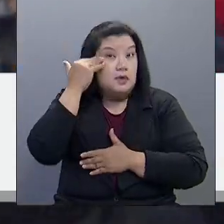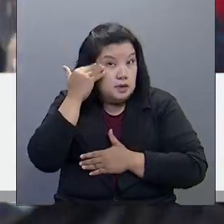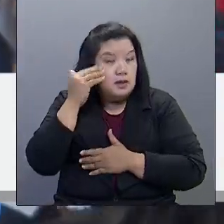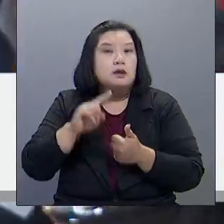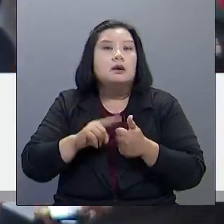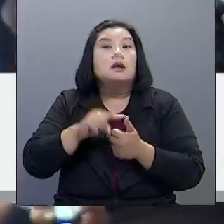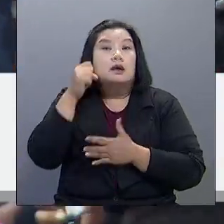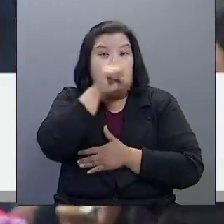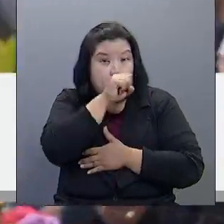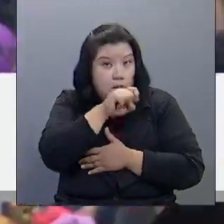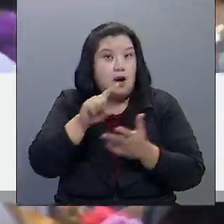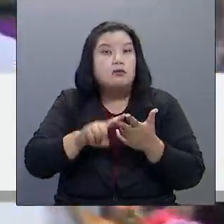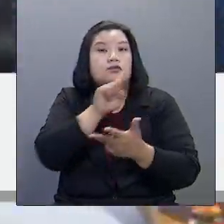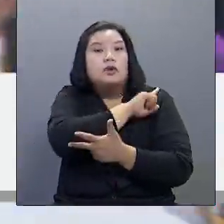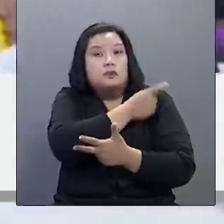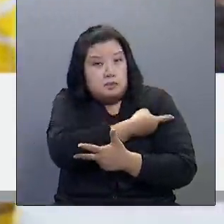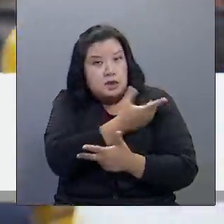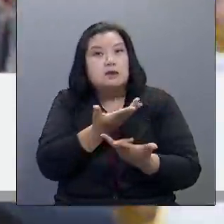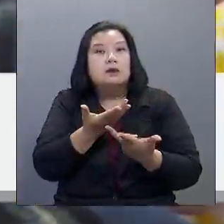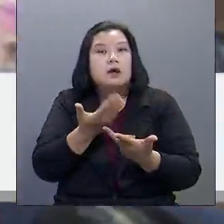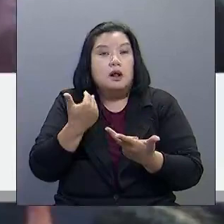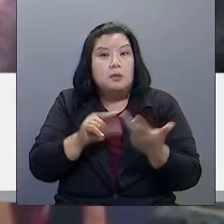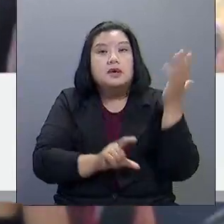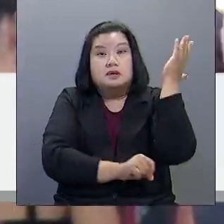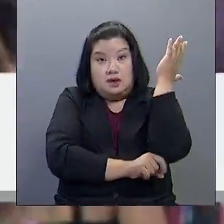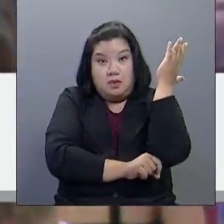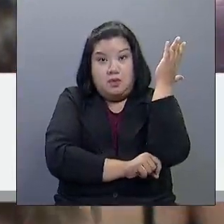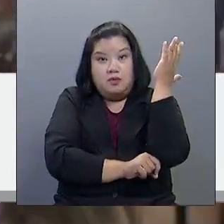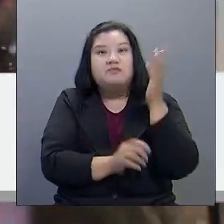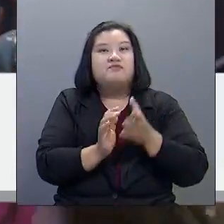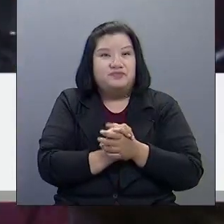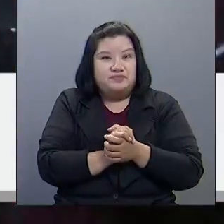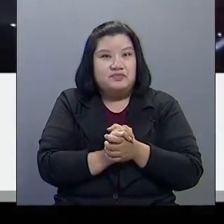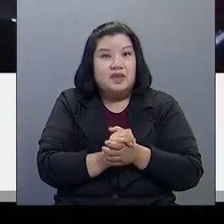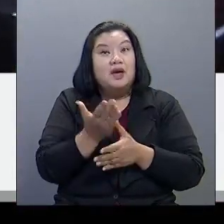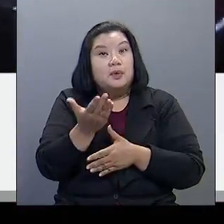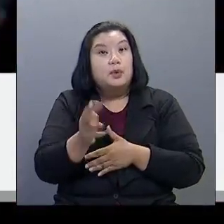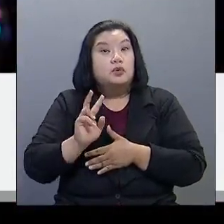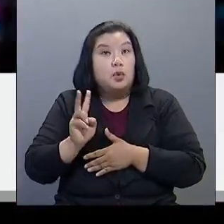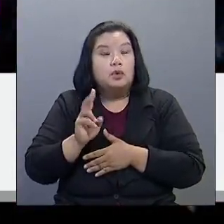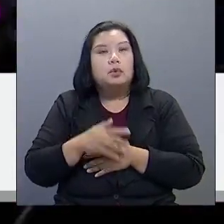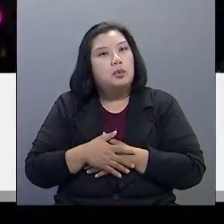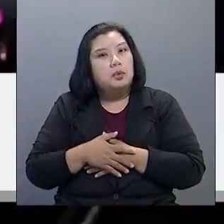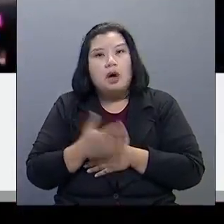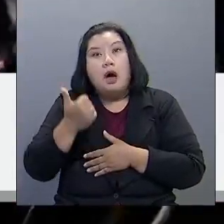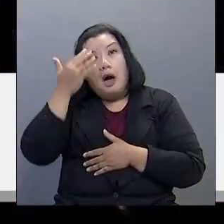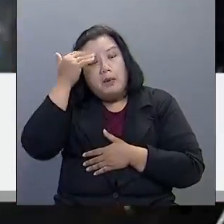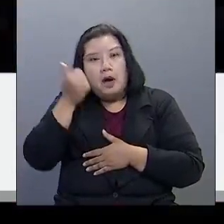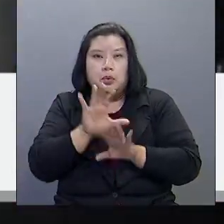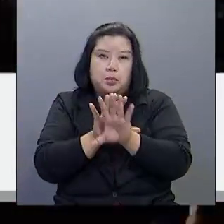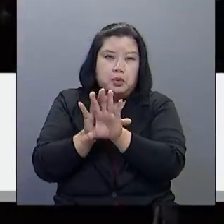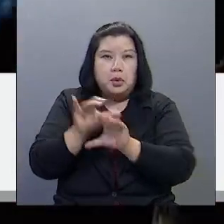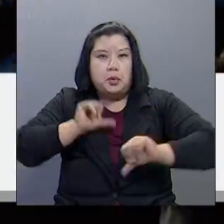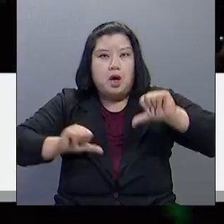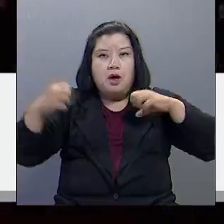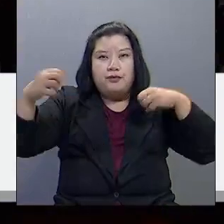ที่ไต้หวันที่ฟิลิปปินส์รวมถึงที่สิงคโปร์ด้วยต้องบอกว่าเป็นงานที่โปรดักชันเขาจัดเต็มเลยทีเดียวนะคะ